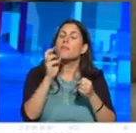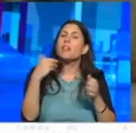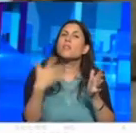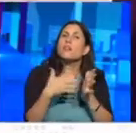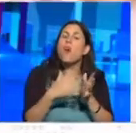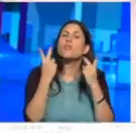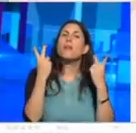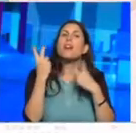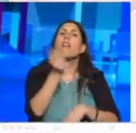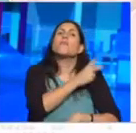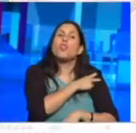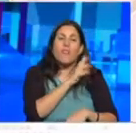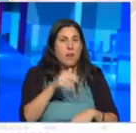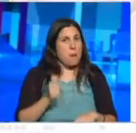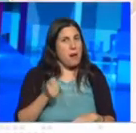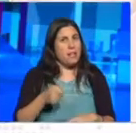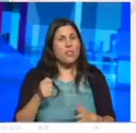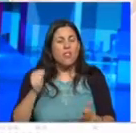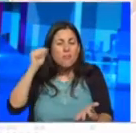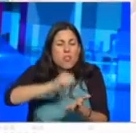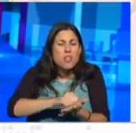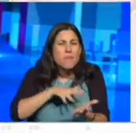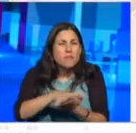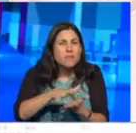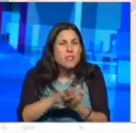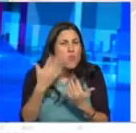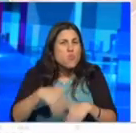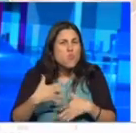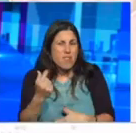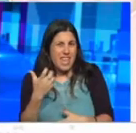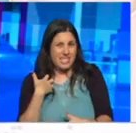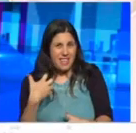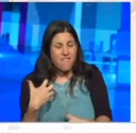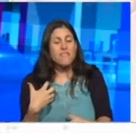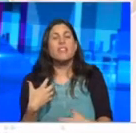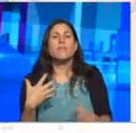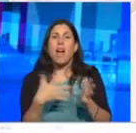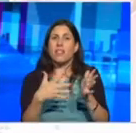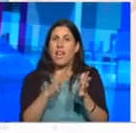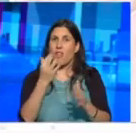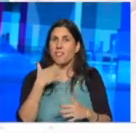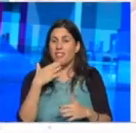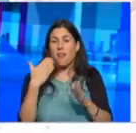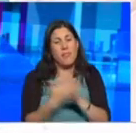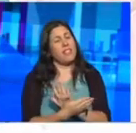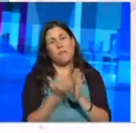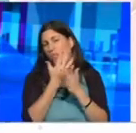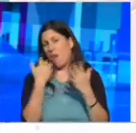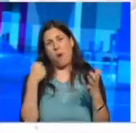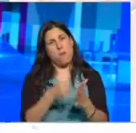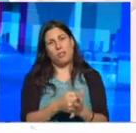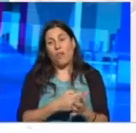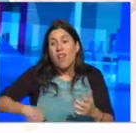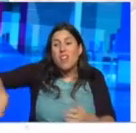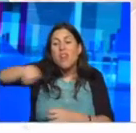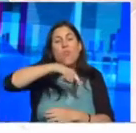היא בעיקר על המשטרה והפרקליטות שמשקיעים הון עצום ממשאבי החקירה של מדינת ישראל בתיקים שפשוט ברור כמעט לכל